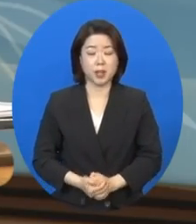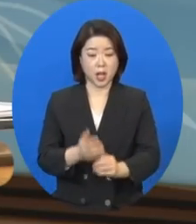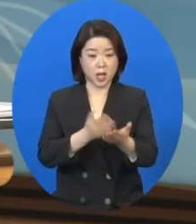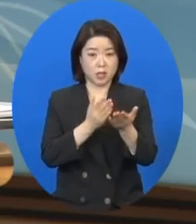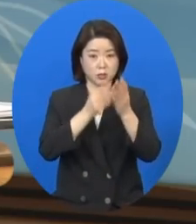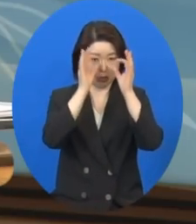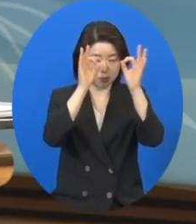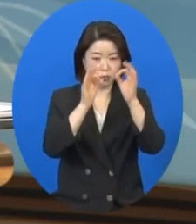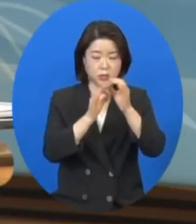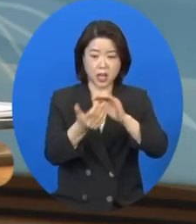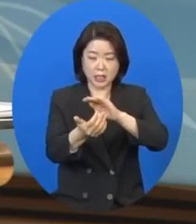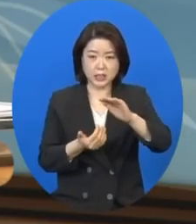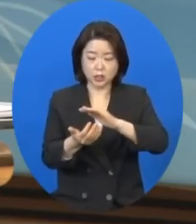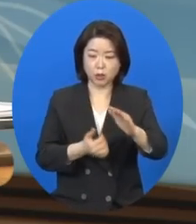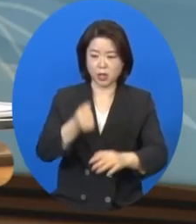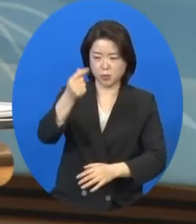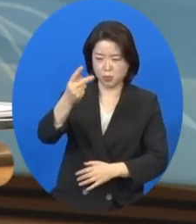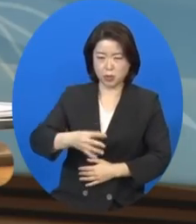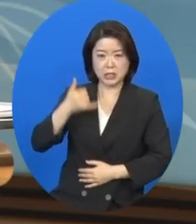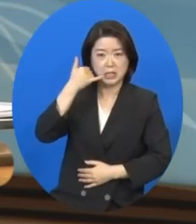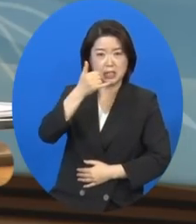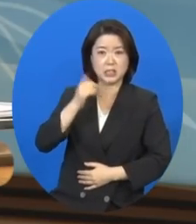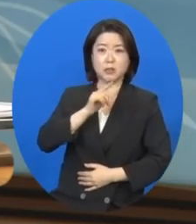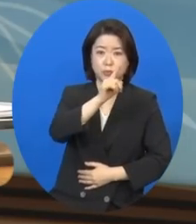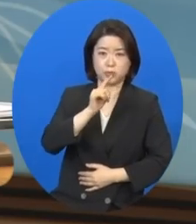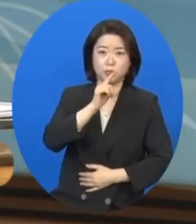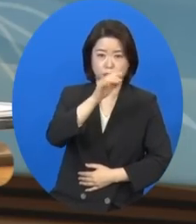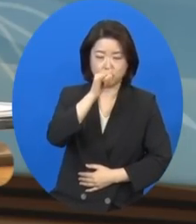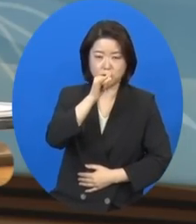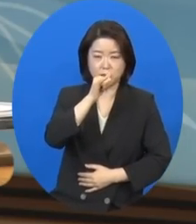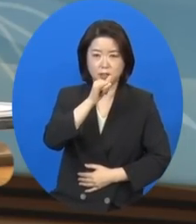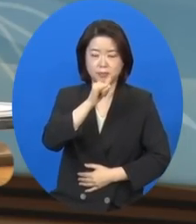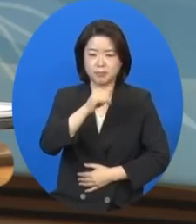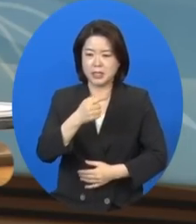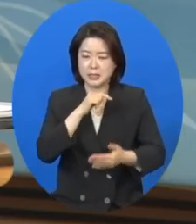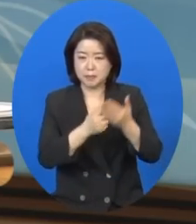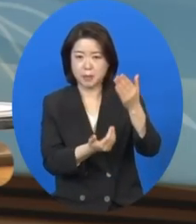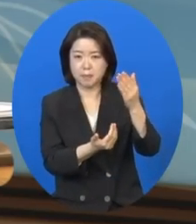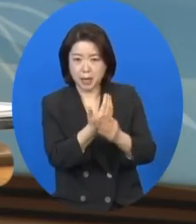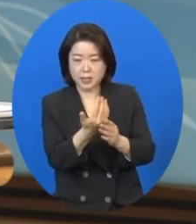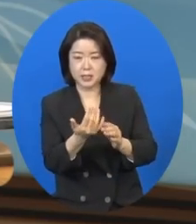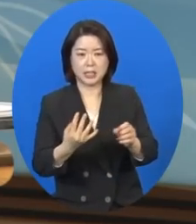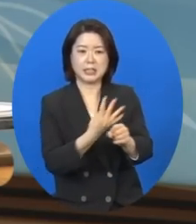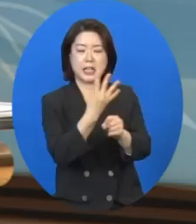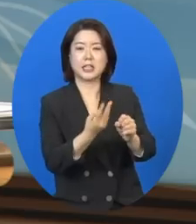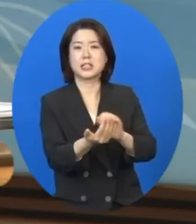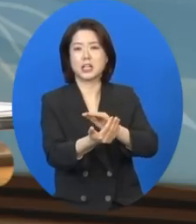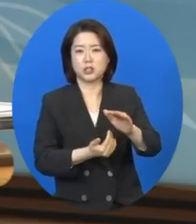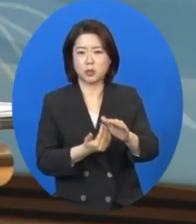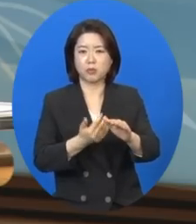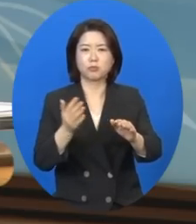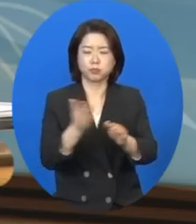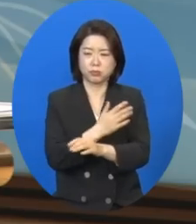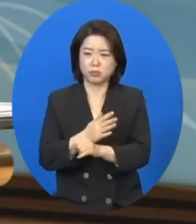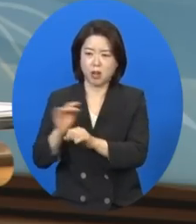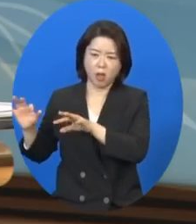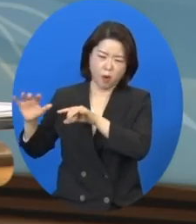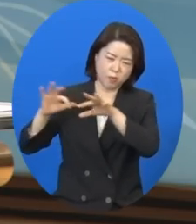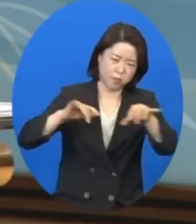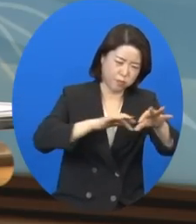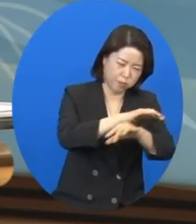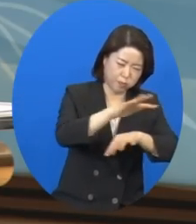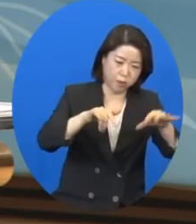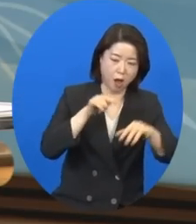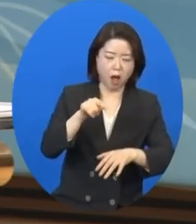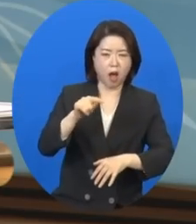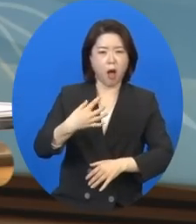뉴스를 보니까 여러 차례 친구가 있었습니다 사건 발생하기 4시간 전부터 인파가 몰려서 사태 심각성을